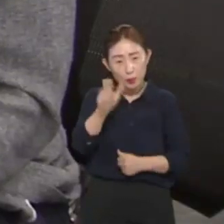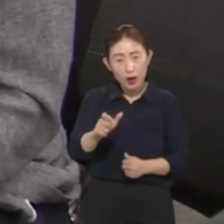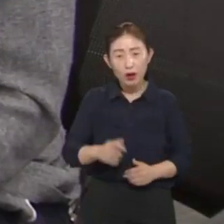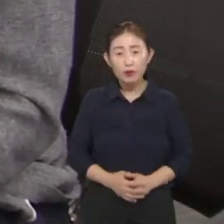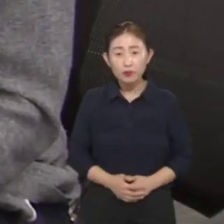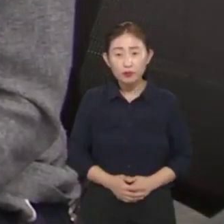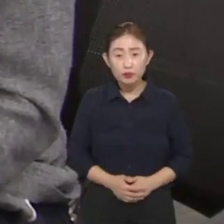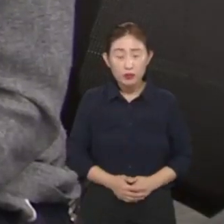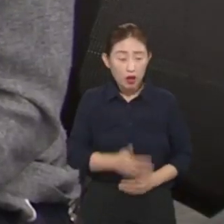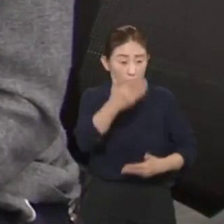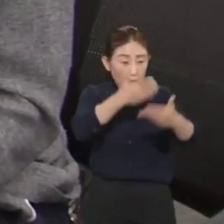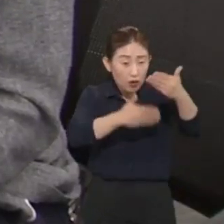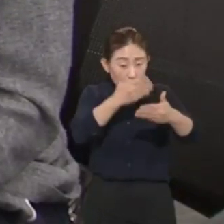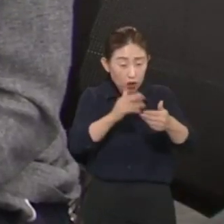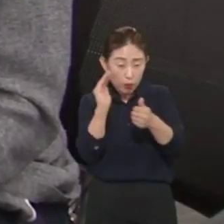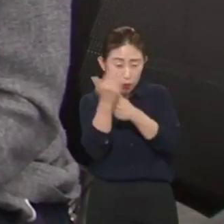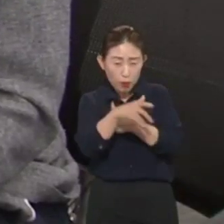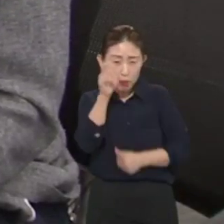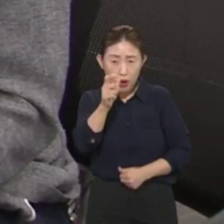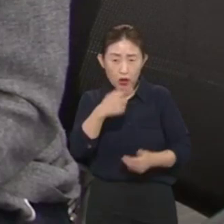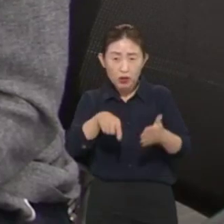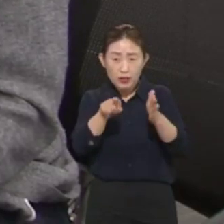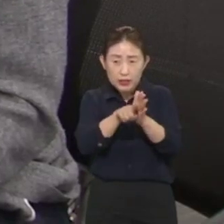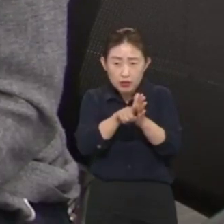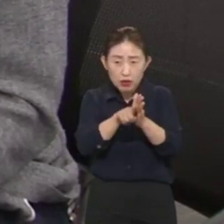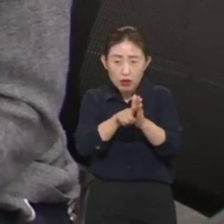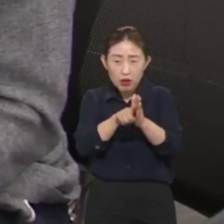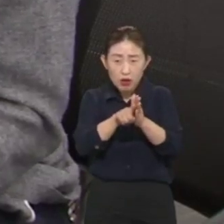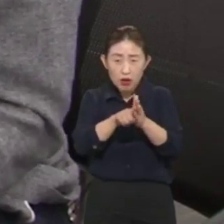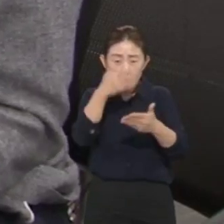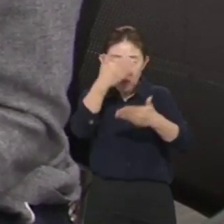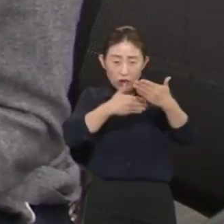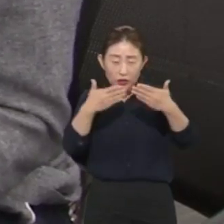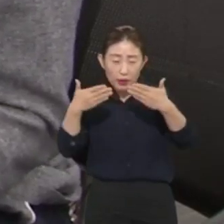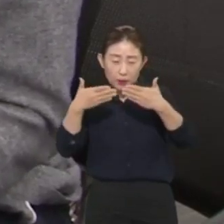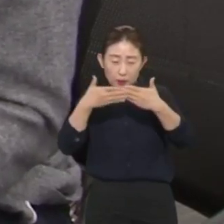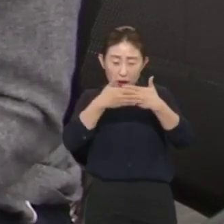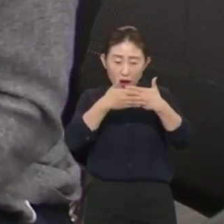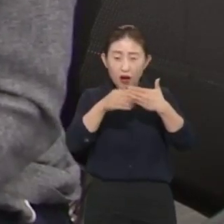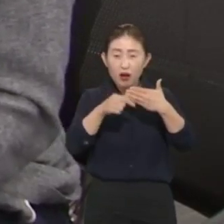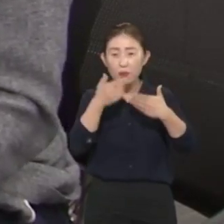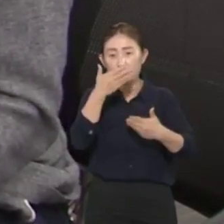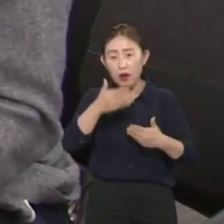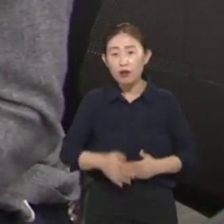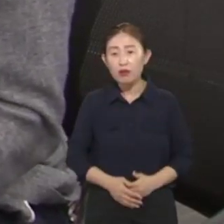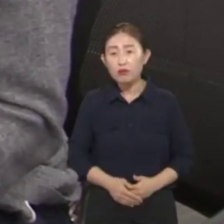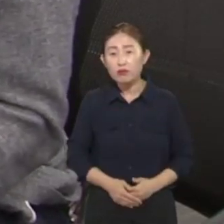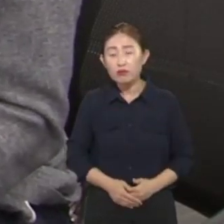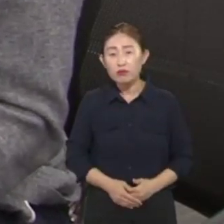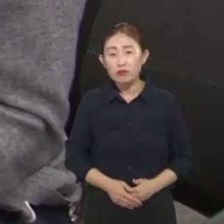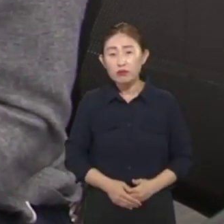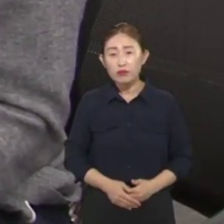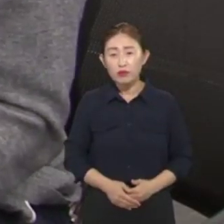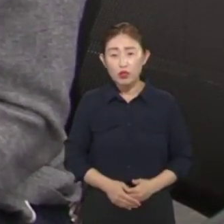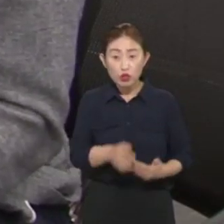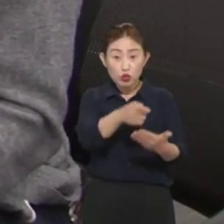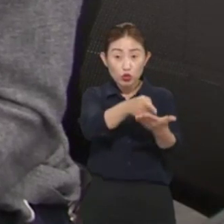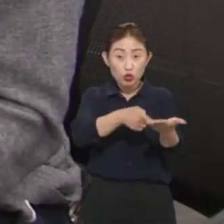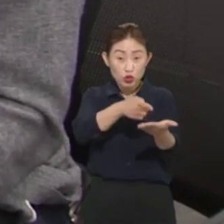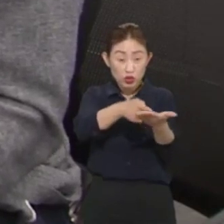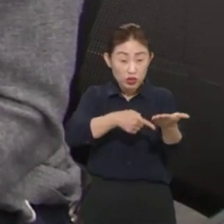녹화된 영상의 보안성을 높이기 위해서 화면의 일부를 가리는 기능이 적용된 화면입니다. 보시는 것처럼